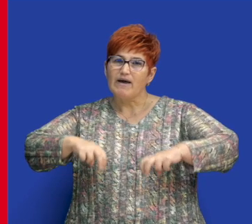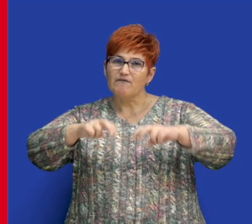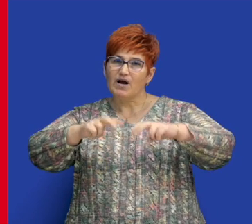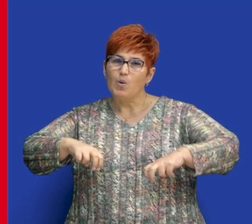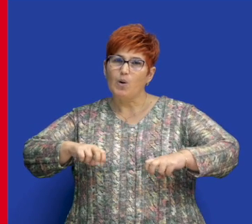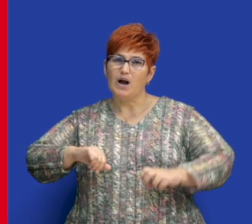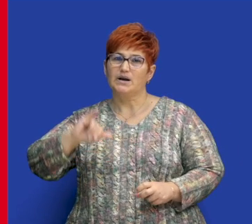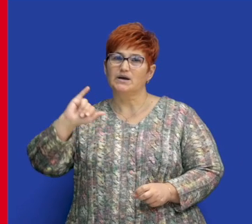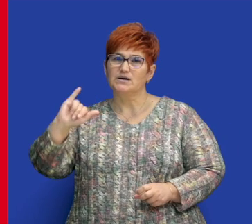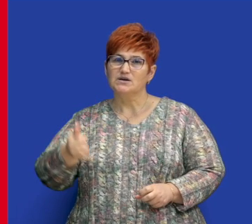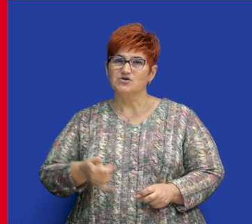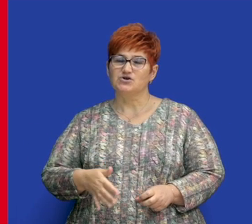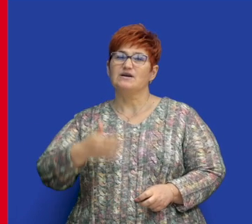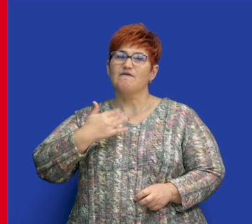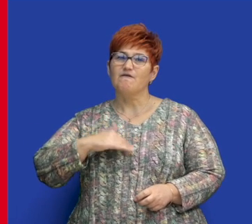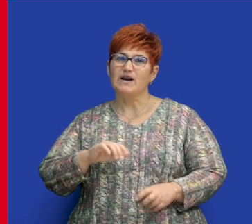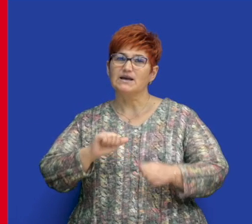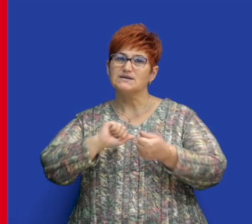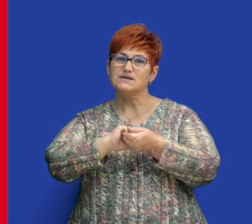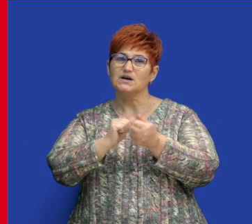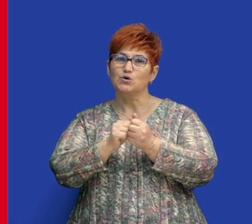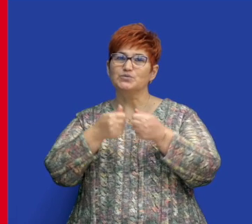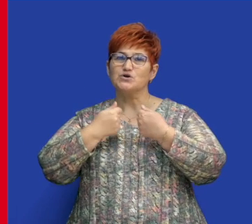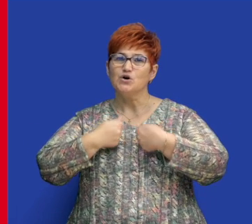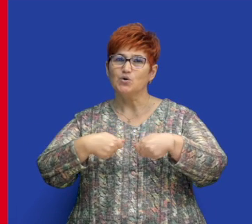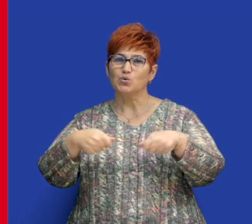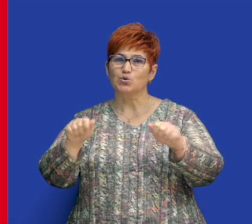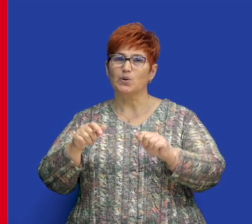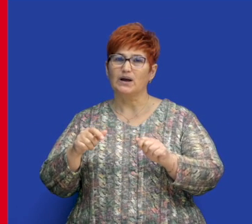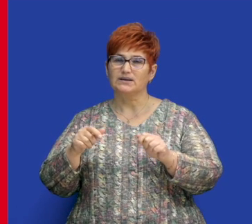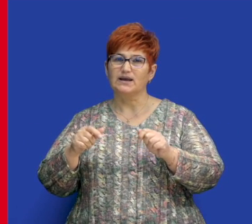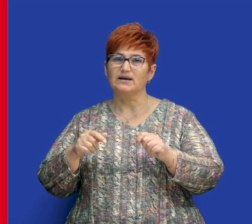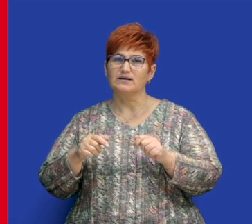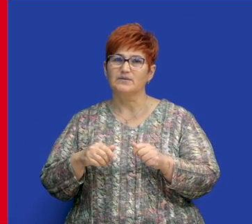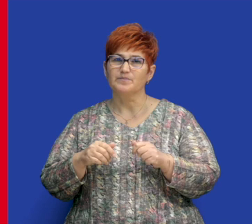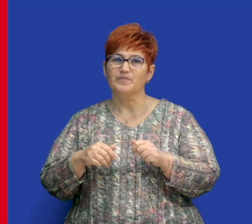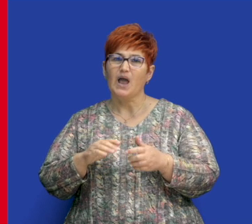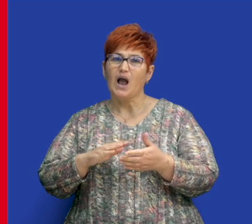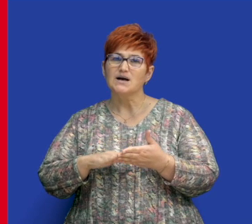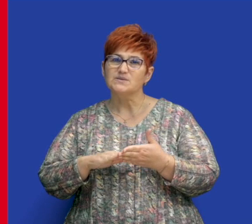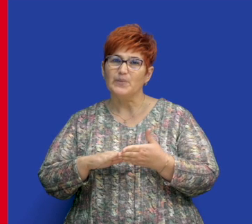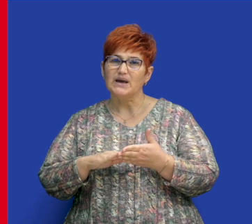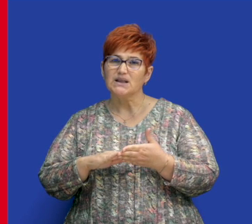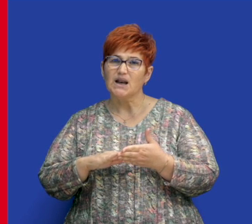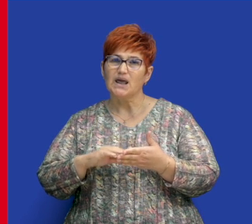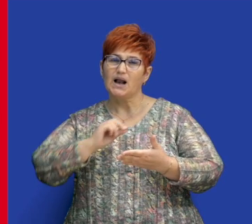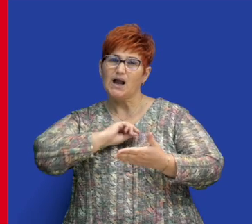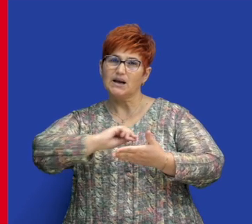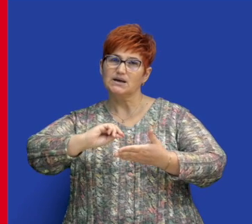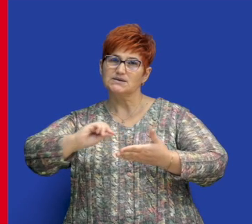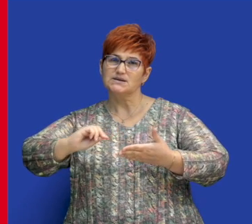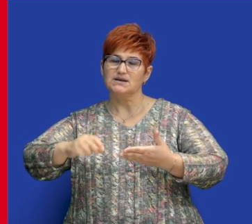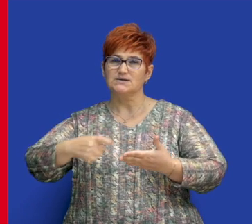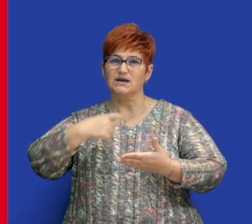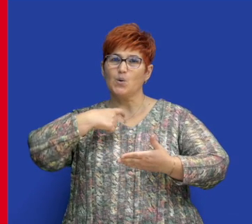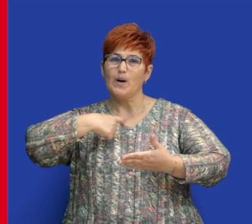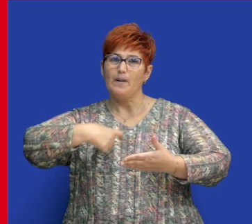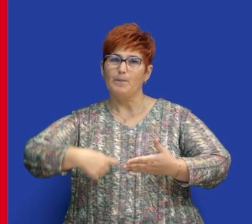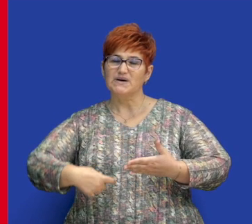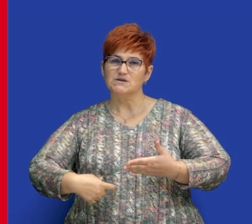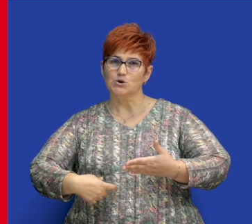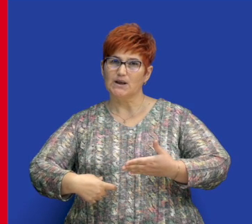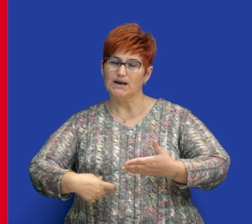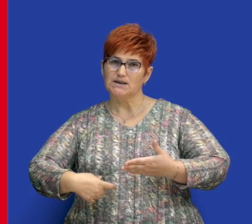van. Pohárköszöntőnél előbb megemelik a poharat, és beszéd alatt úgy tartják. A beszéd végén még egyszer